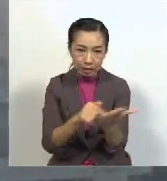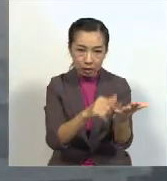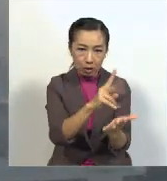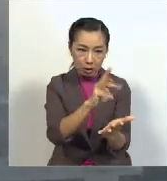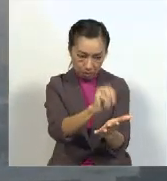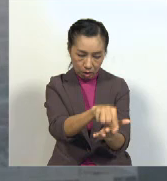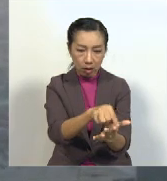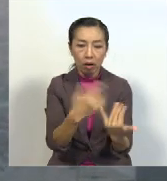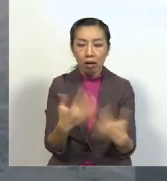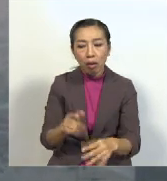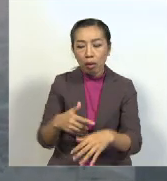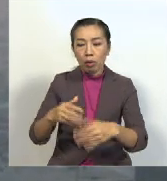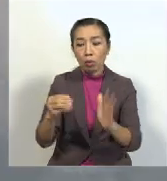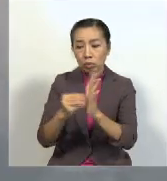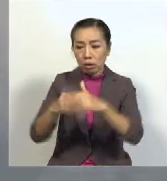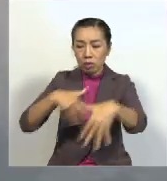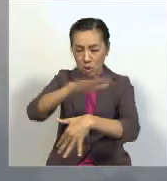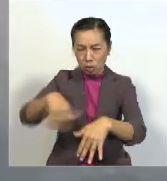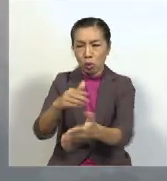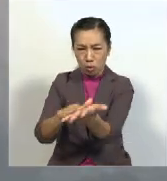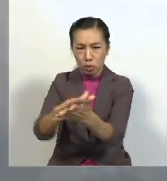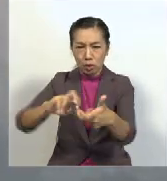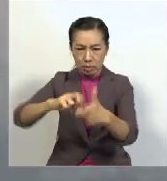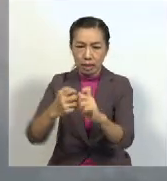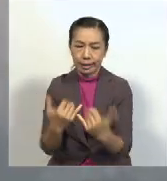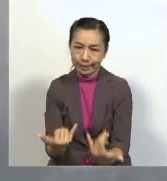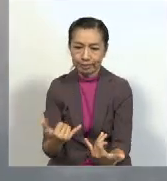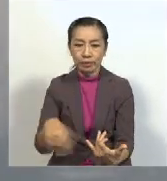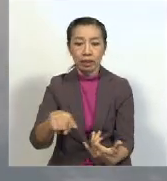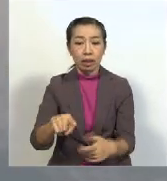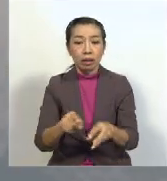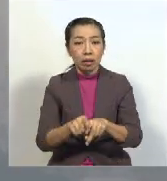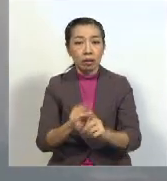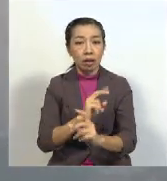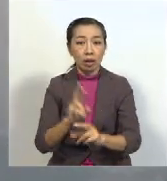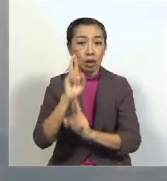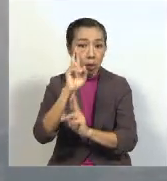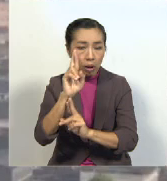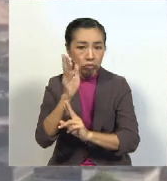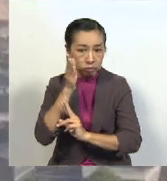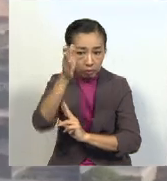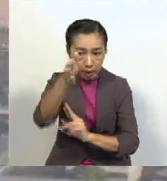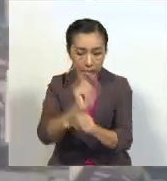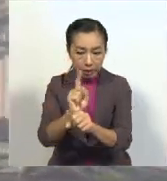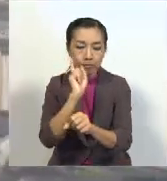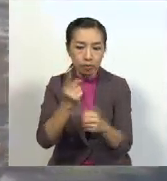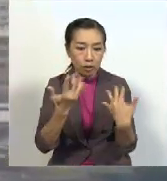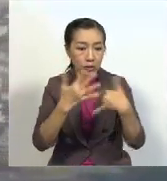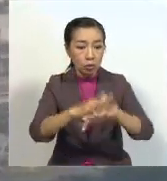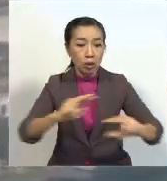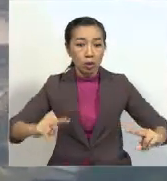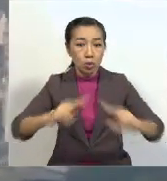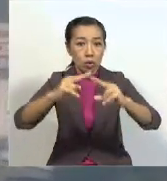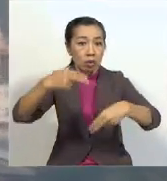ทษชาวกรุงเทพต่อปัญหาที่เกิดขึ้นเลยครับนอกจากนี้ยังพูดถึงเรื่องของมาตรการในการเฝ้าระวังนะครับบอกว่าจะต้องมีการประสานกับกระทรว